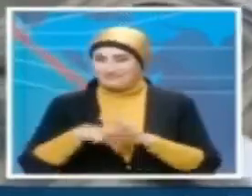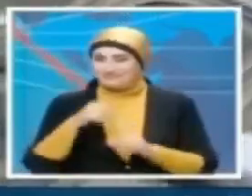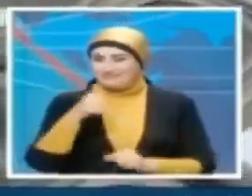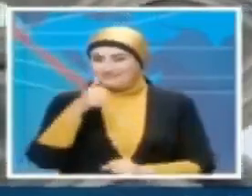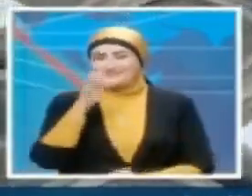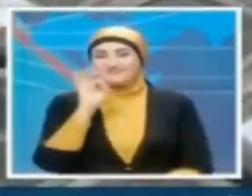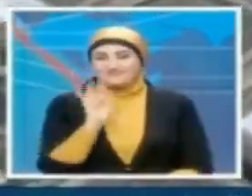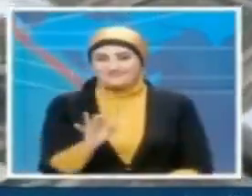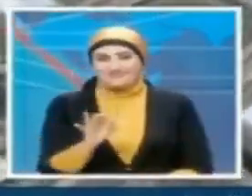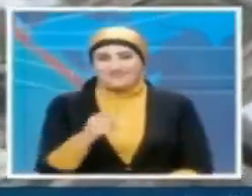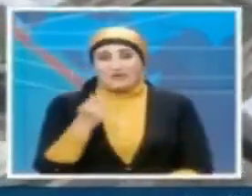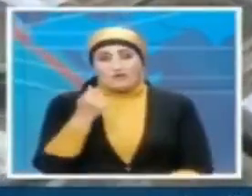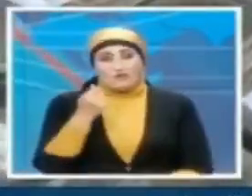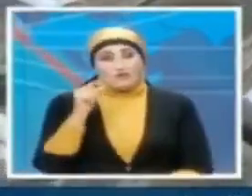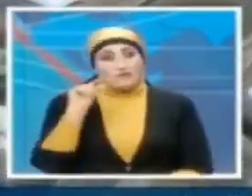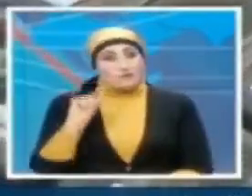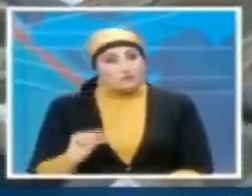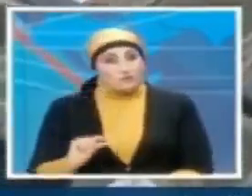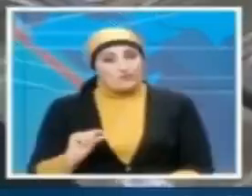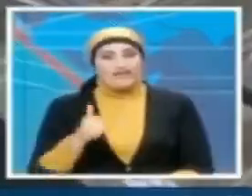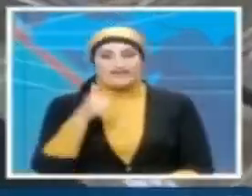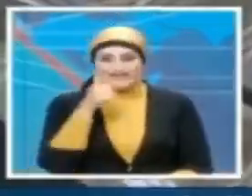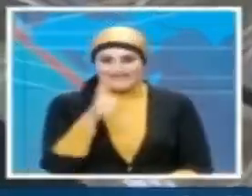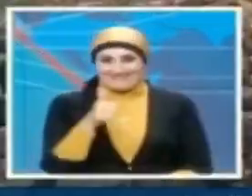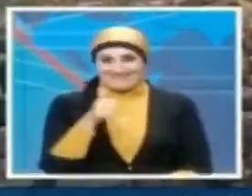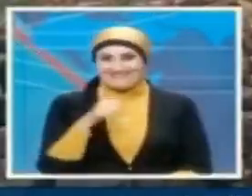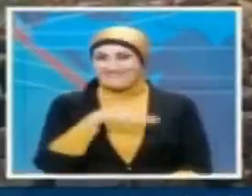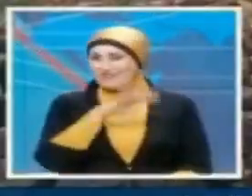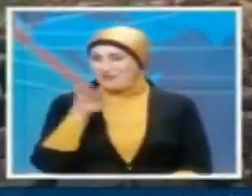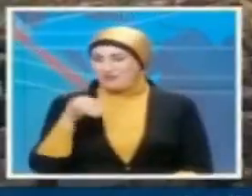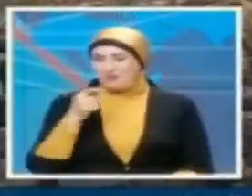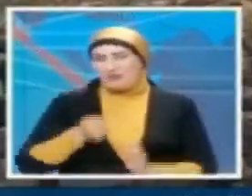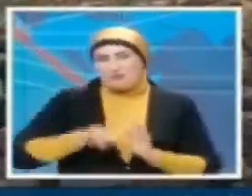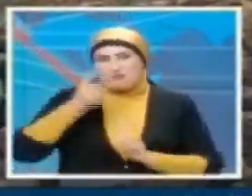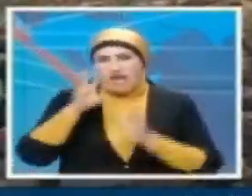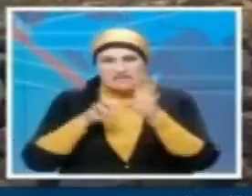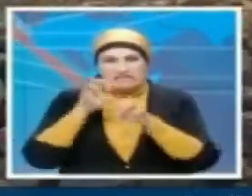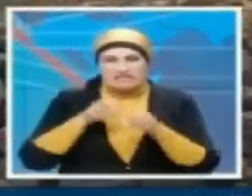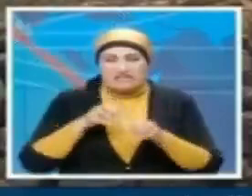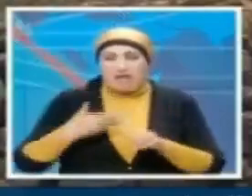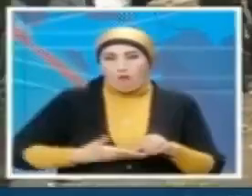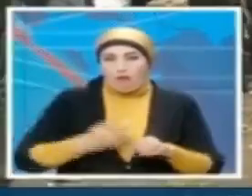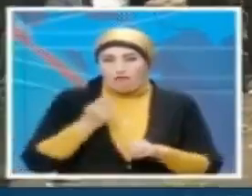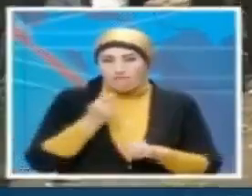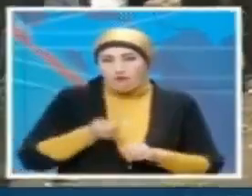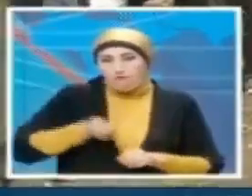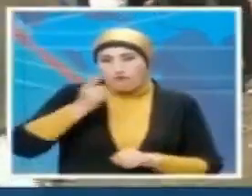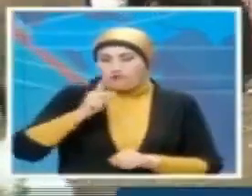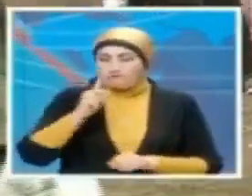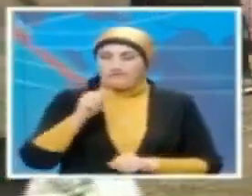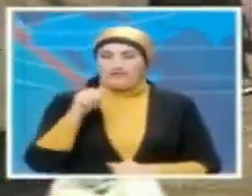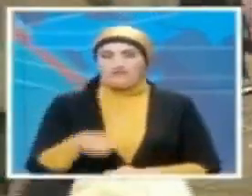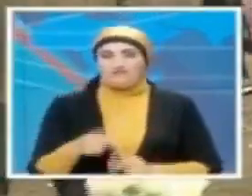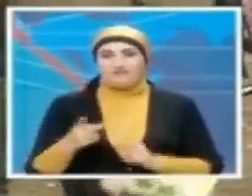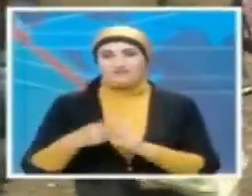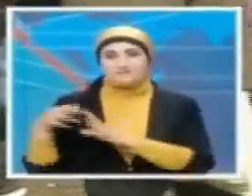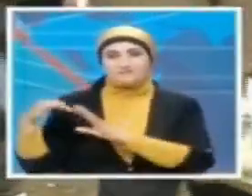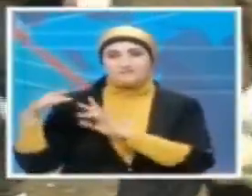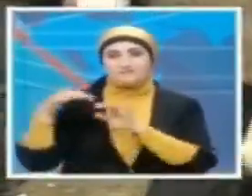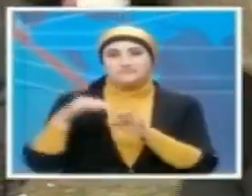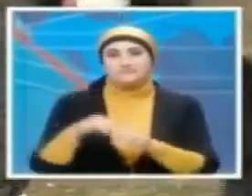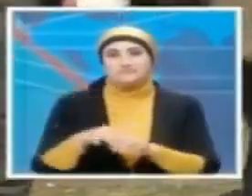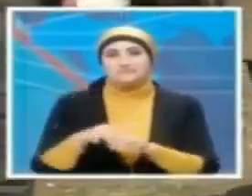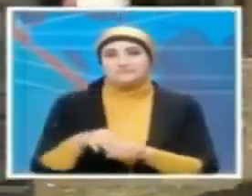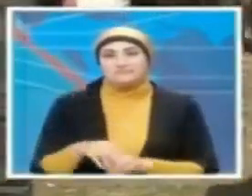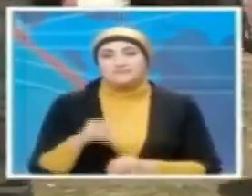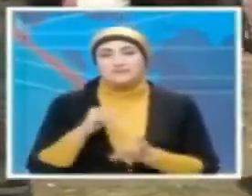عالية وأسعار مخفضة لمحاربة جشع التجار. وسط إقبال جماهيري